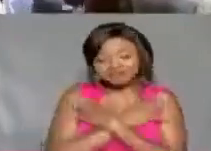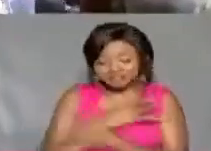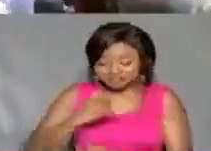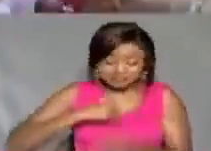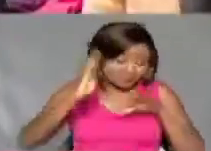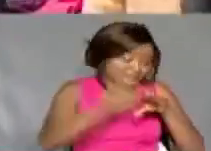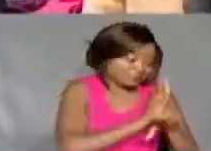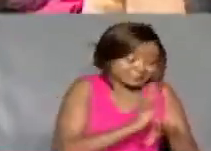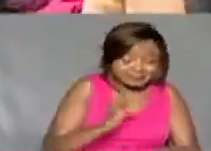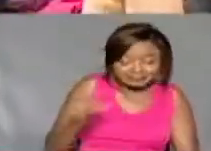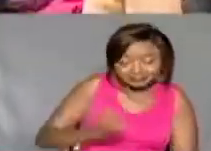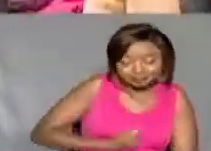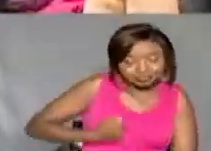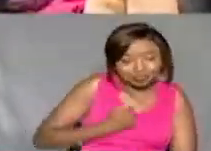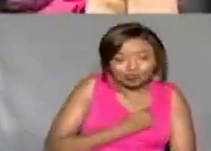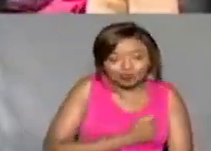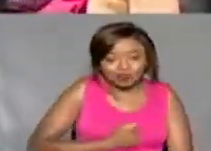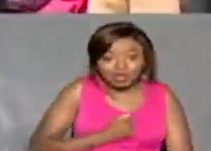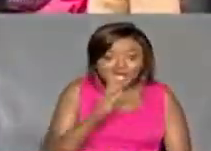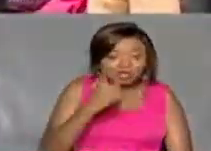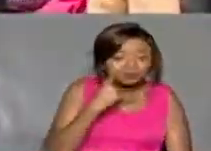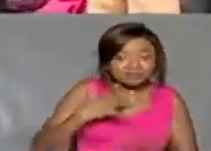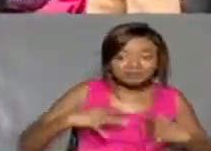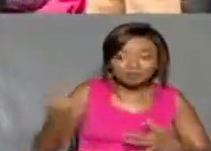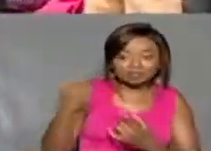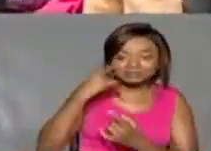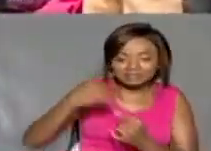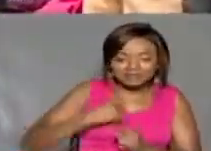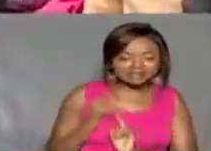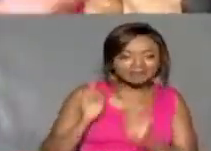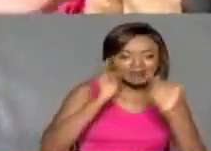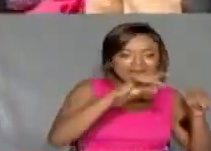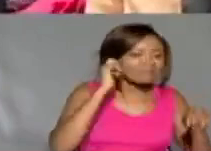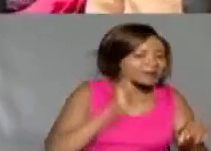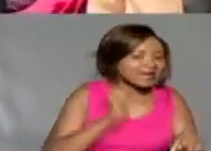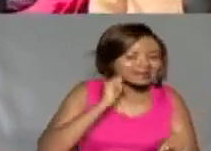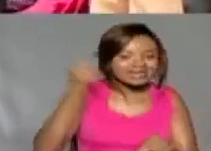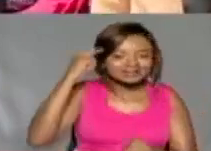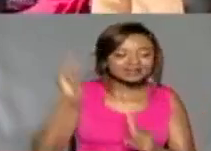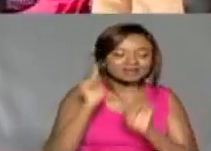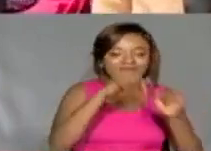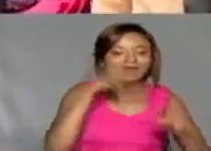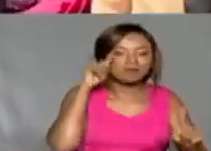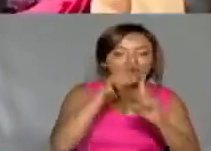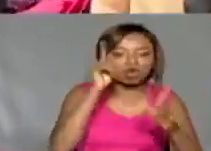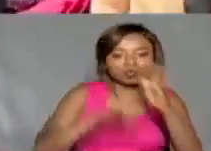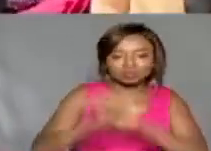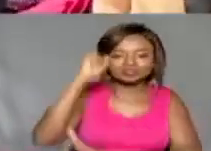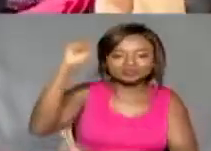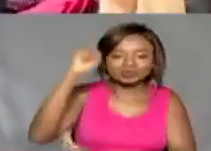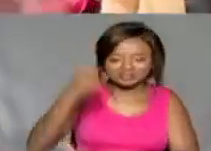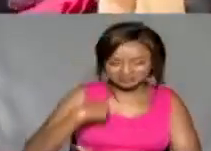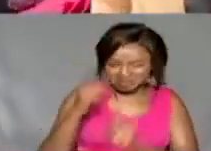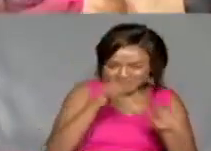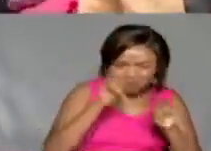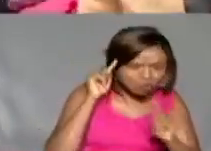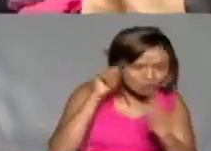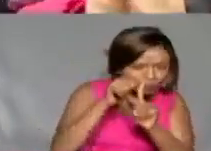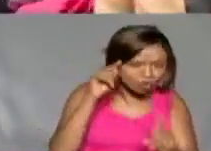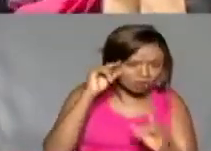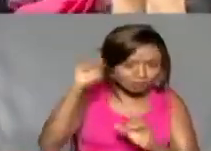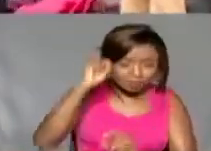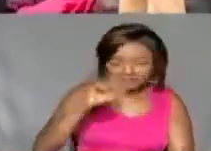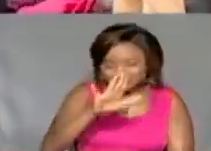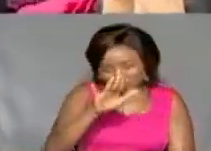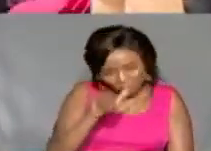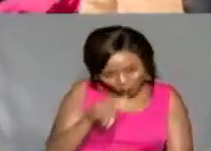busy. Unajua kuna watu wengine wakiniona nimekuja hapa Nandi wanafikiri nimekuja siasa. Mimi sijakuja hapa siasa. Siasa bado,